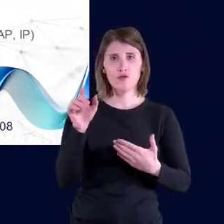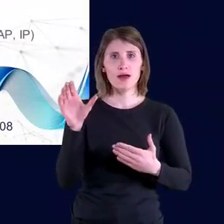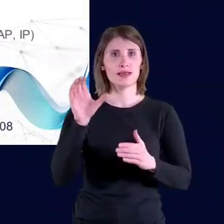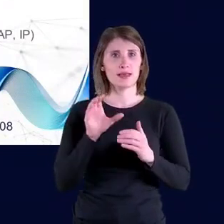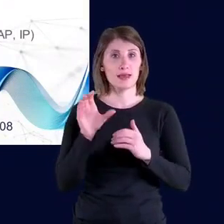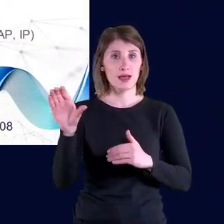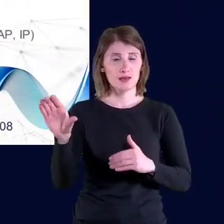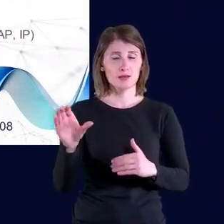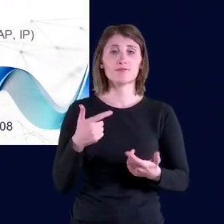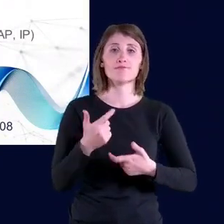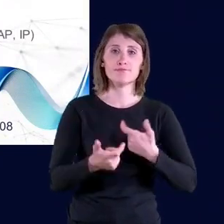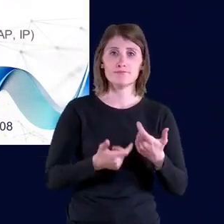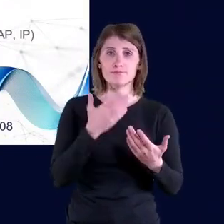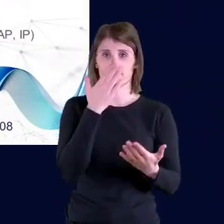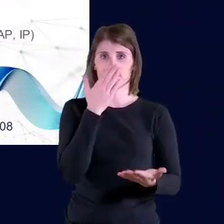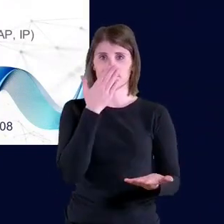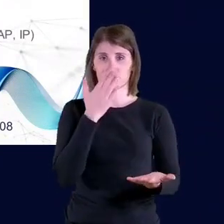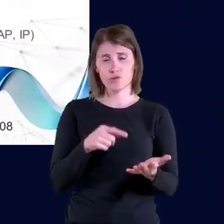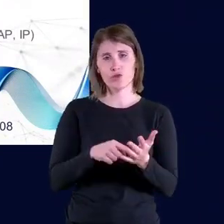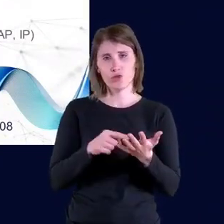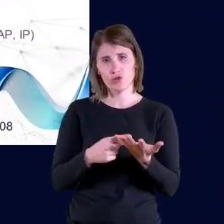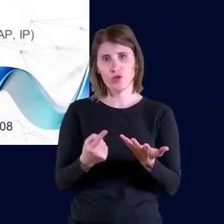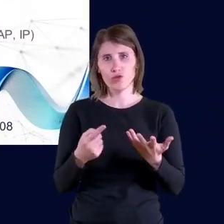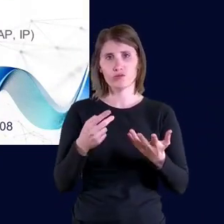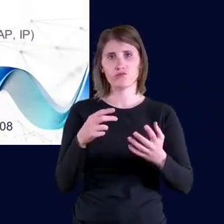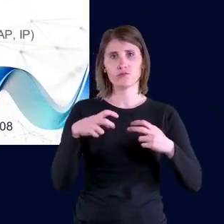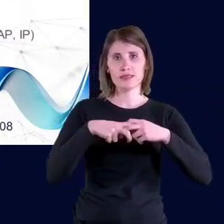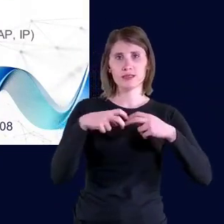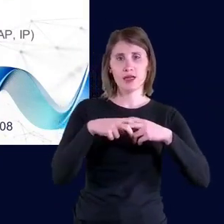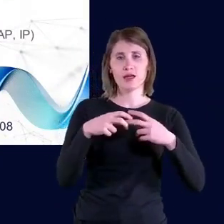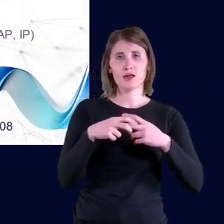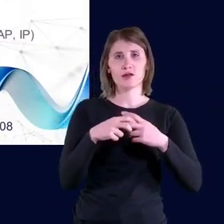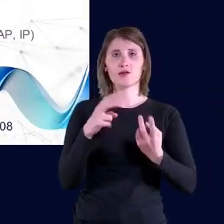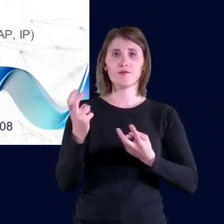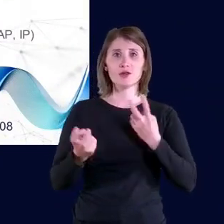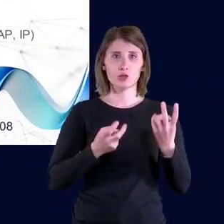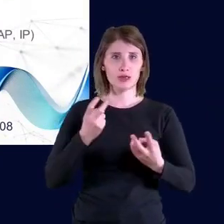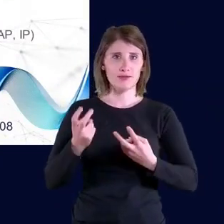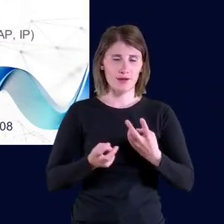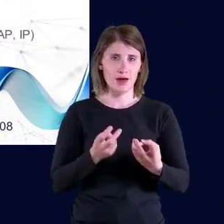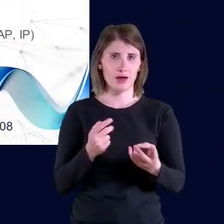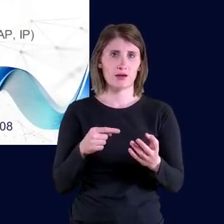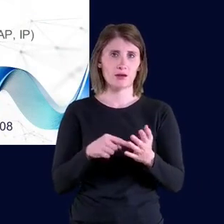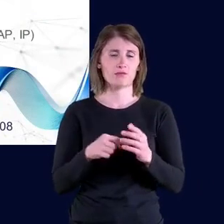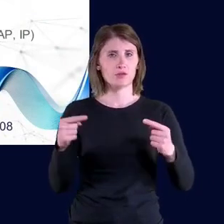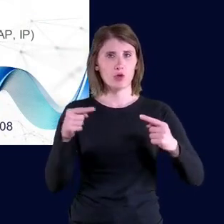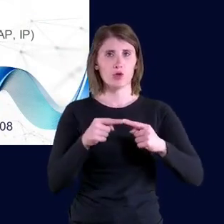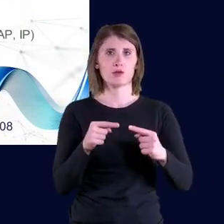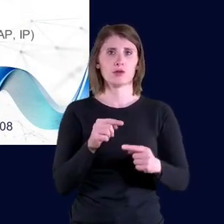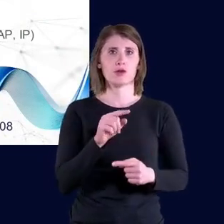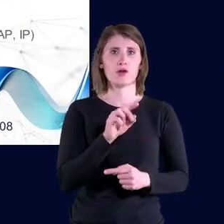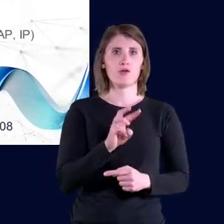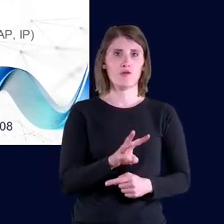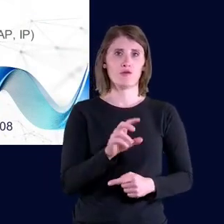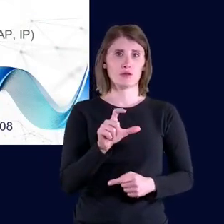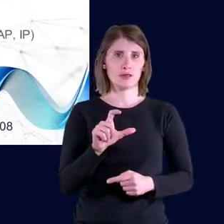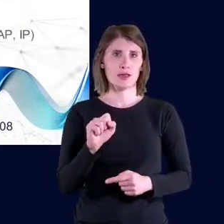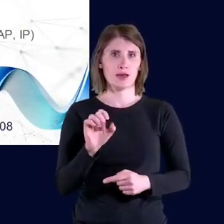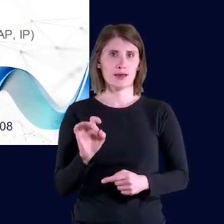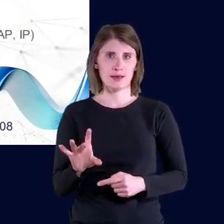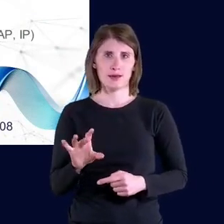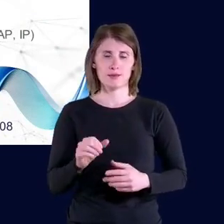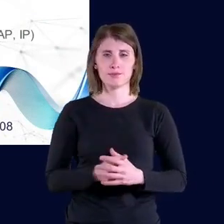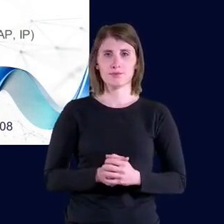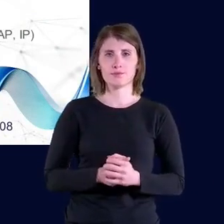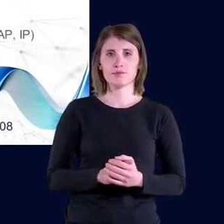dokonywana jest przez przeglądarkę internetową w sposób zgodny z WC AG w repozytorium